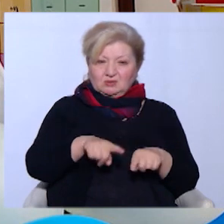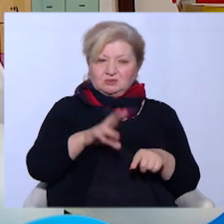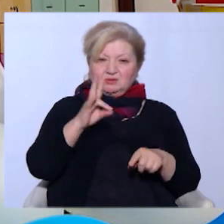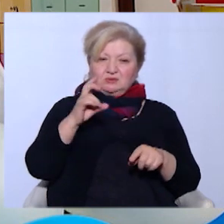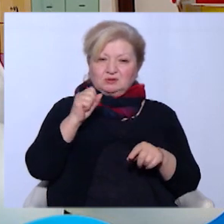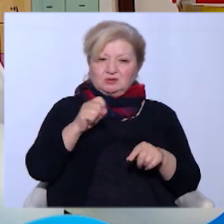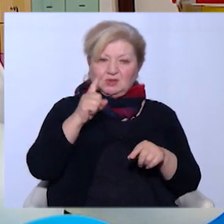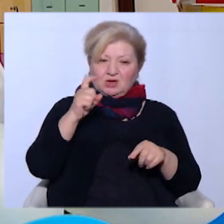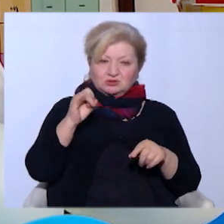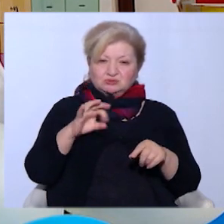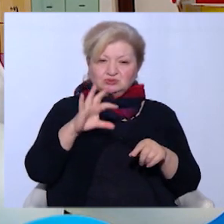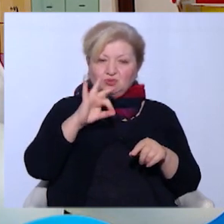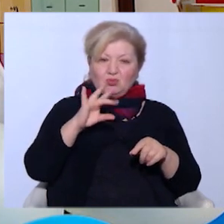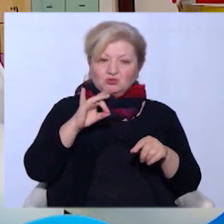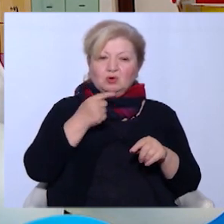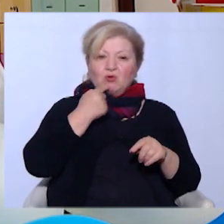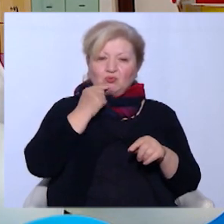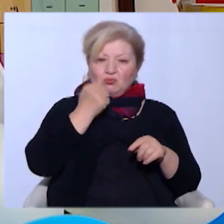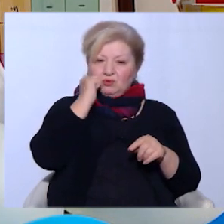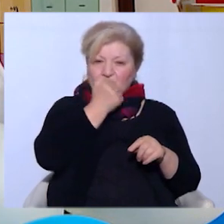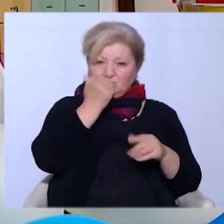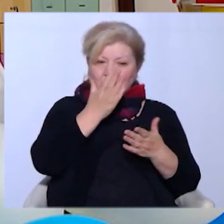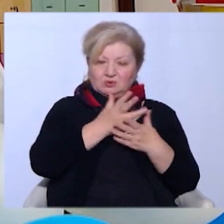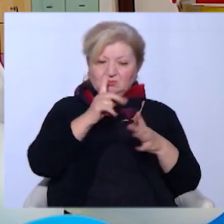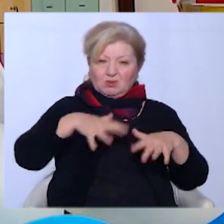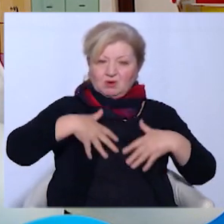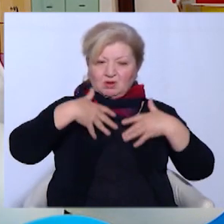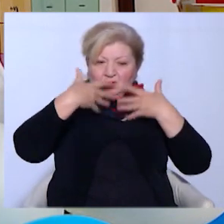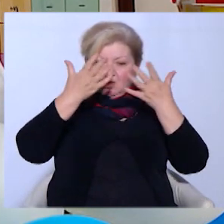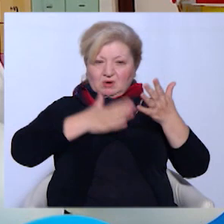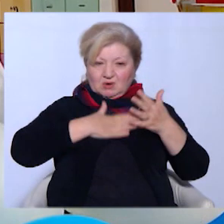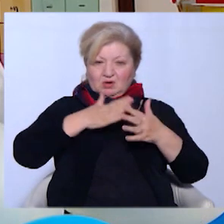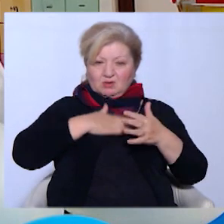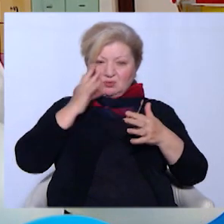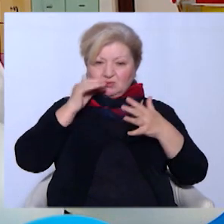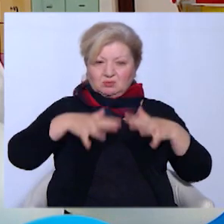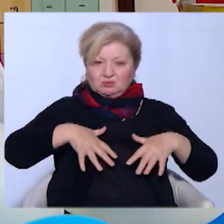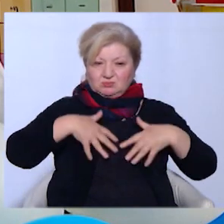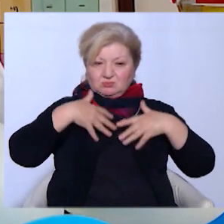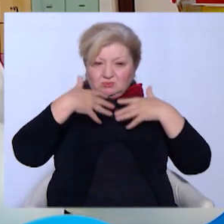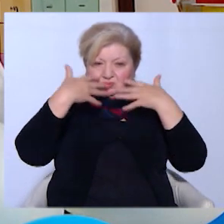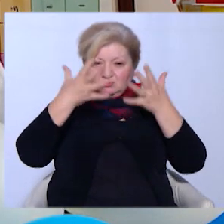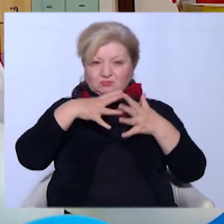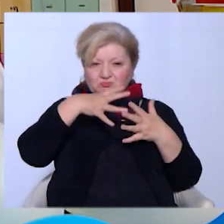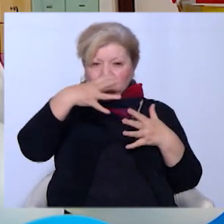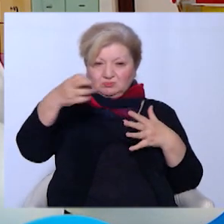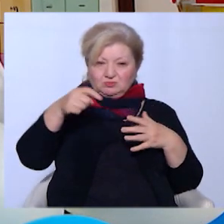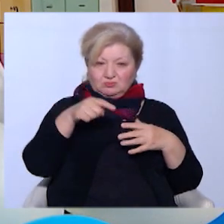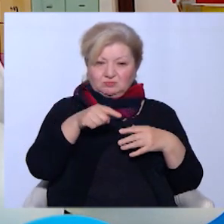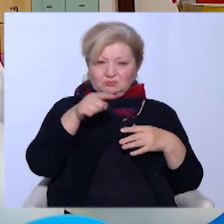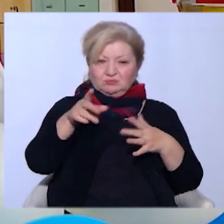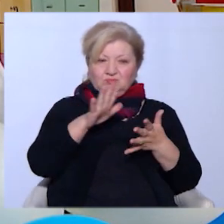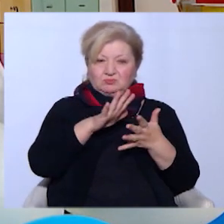სითბოს გარკვეულ რაოდენობას გამოყოფს. ასევე ნახშიროჟანგი, რთული ნივთიერება, რომელსაც